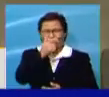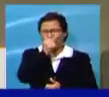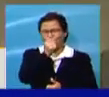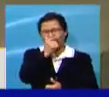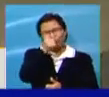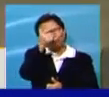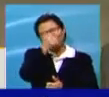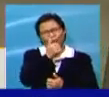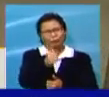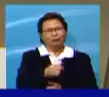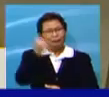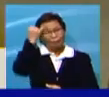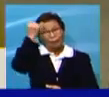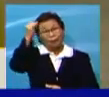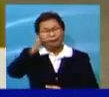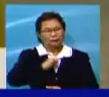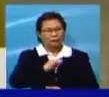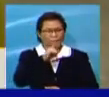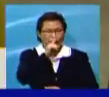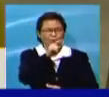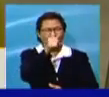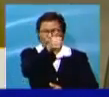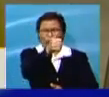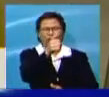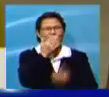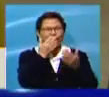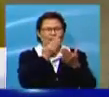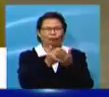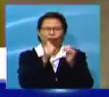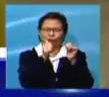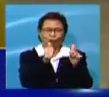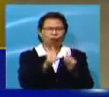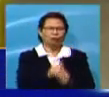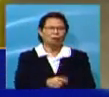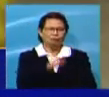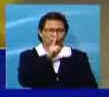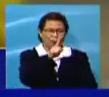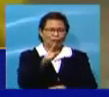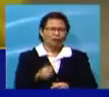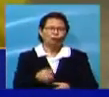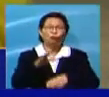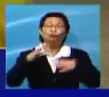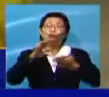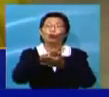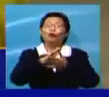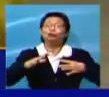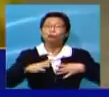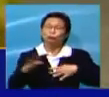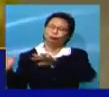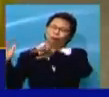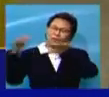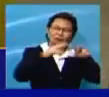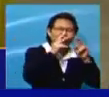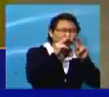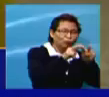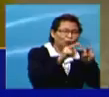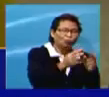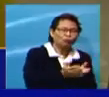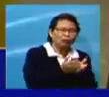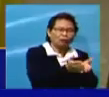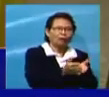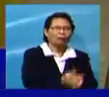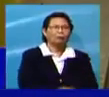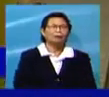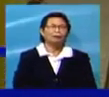lah. Pendapat saya memang elok lah. Musim sekolah ni memang peluang diorang datang sini untuk melihat kapal-kapal. Terutamanya bagi peluang